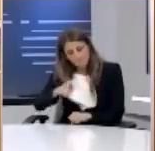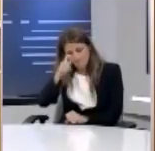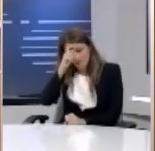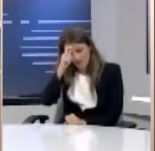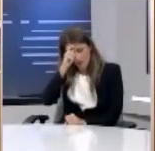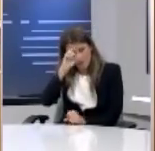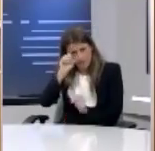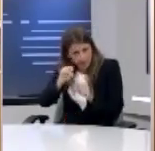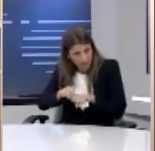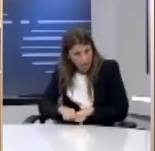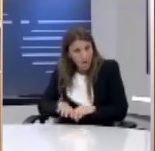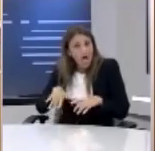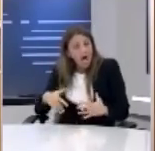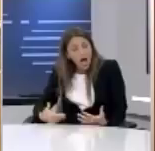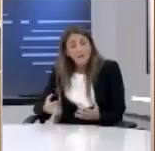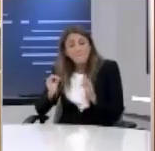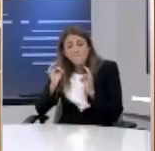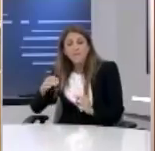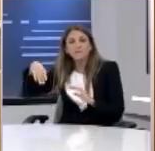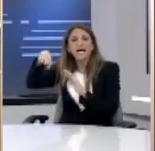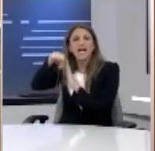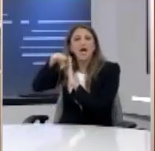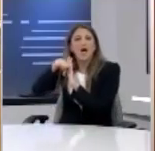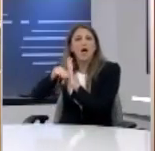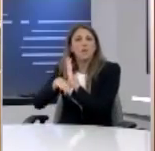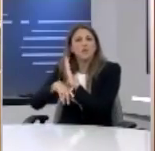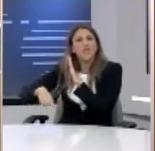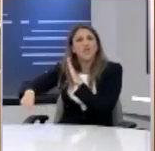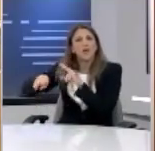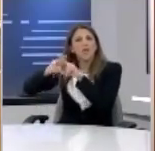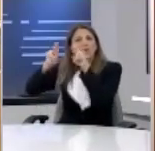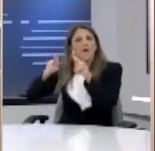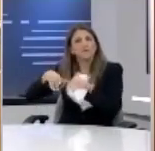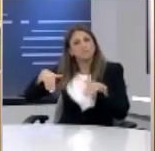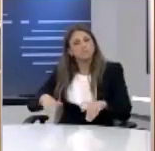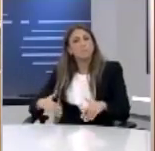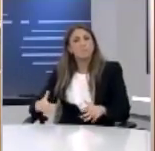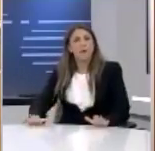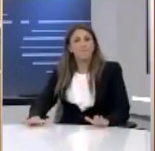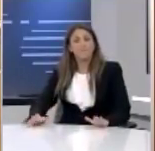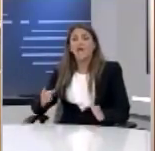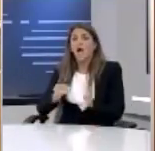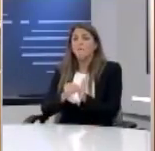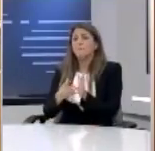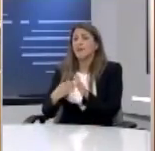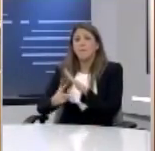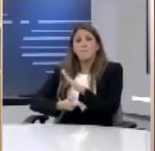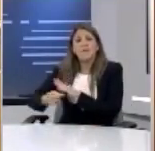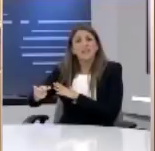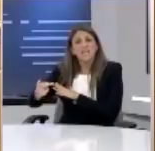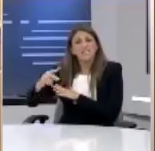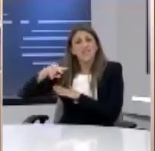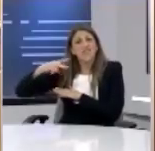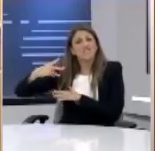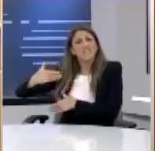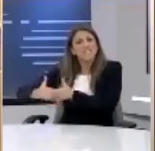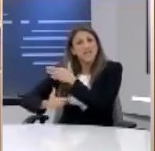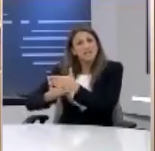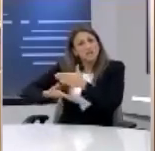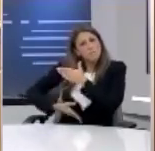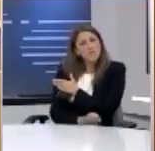μπροστά. Αποδώσαμε ηθαγένεια σε μετανάστες δεύτερης γενιάς που γεννήθηκαν στην Ελλάδα και φοιτούν στα ελληνικά σχολεία.